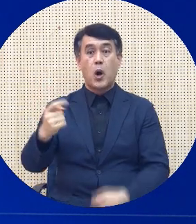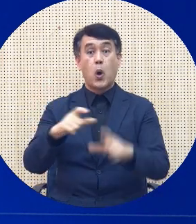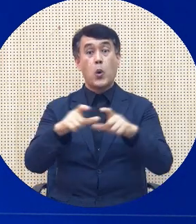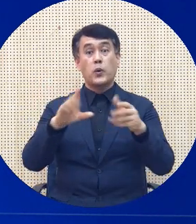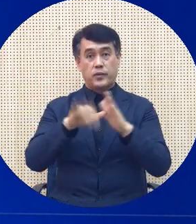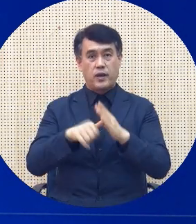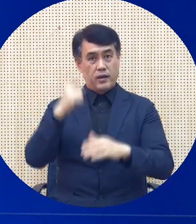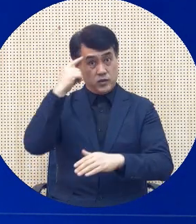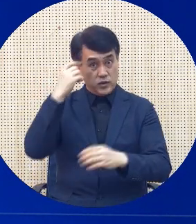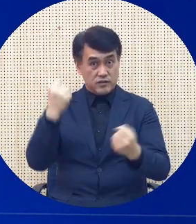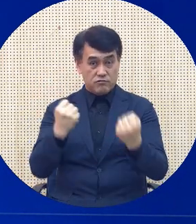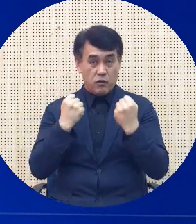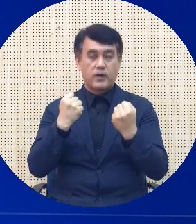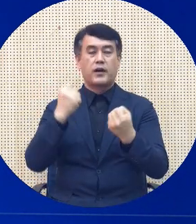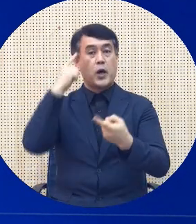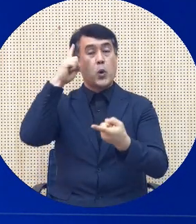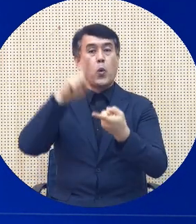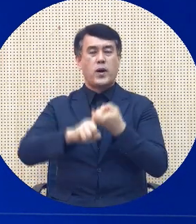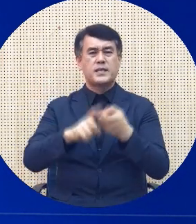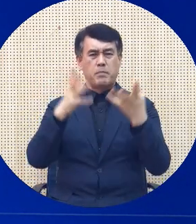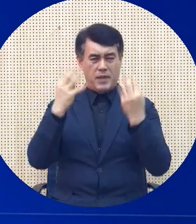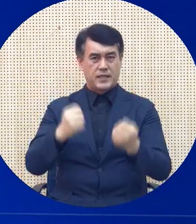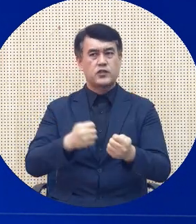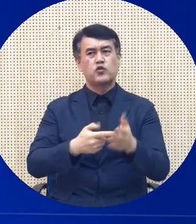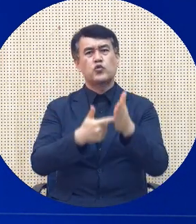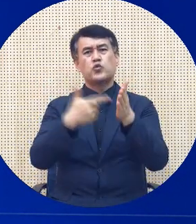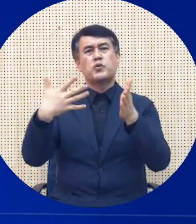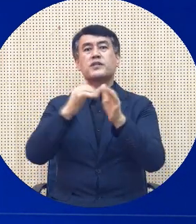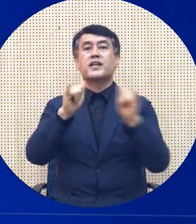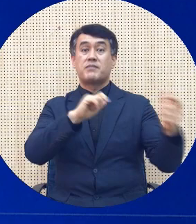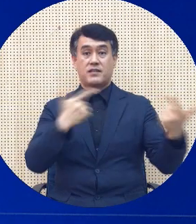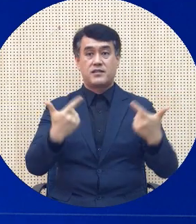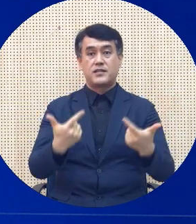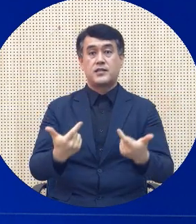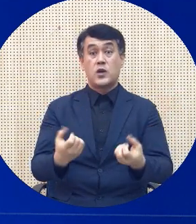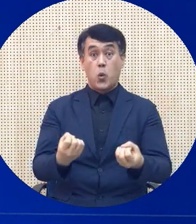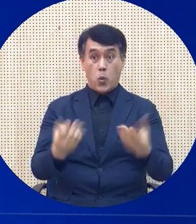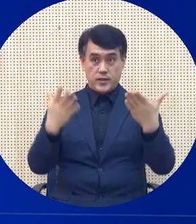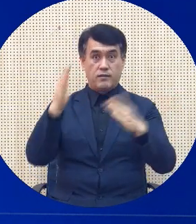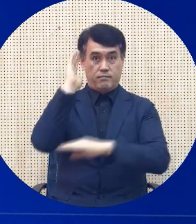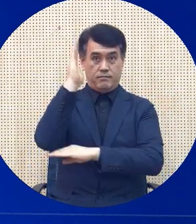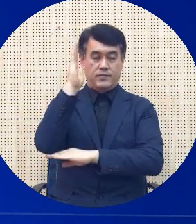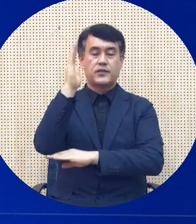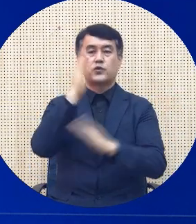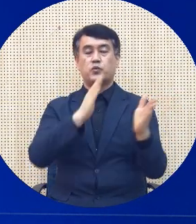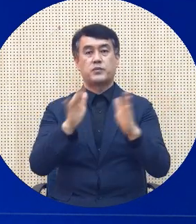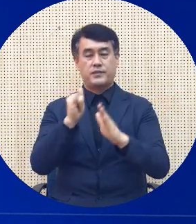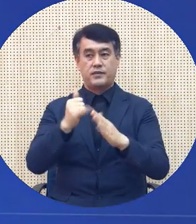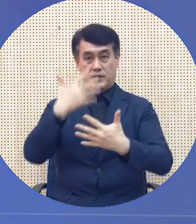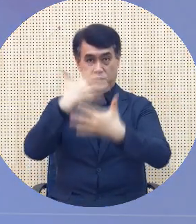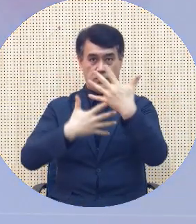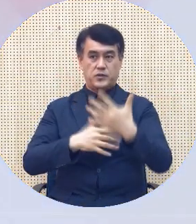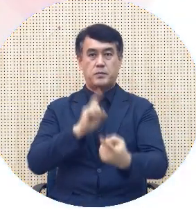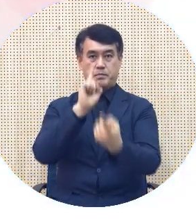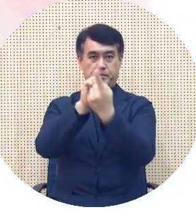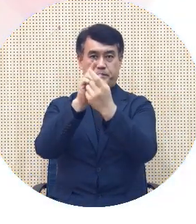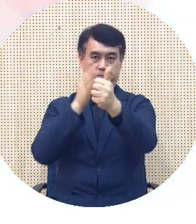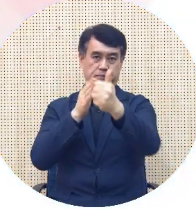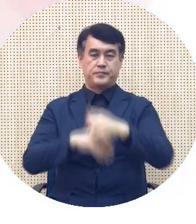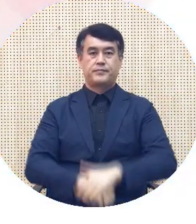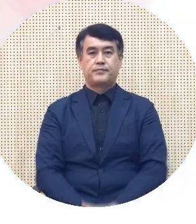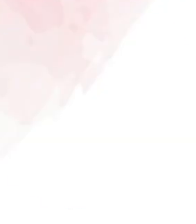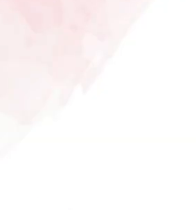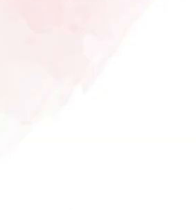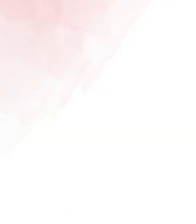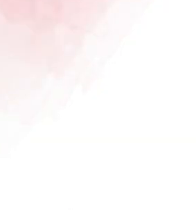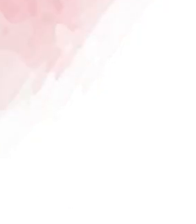평소 정신 건강에 관심이 많은 유명 인사분들의 환영 메시지가 준비되어 있습니다. 영상으로 함께 만나보시죠.